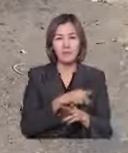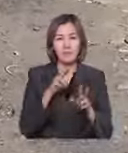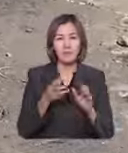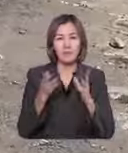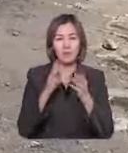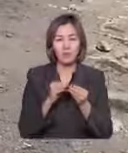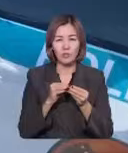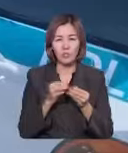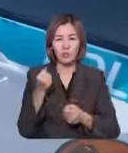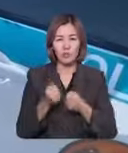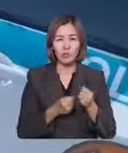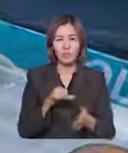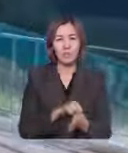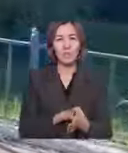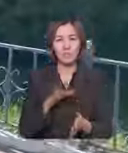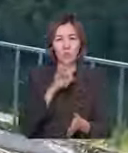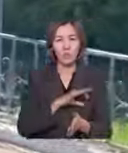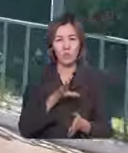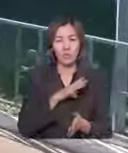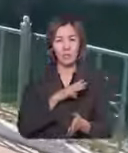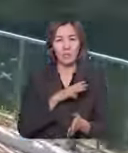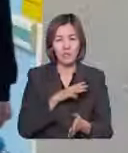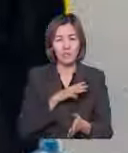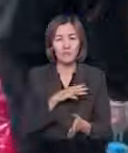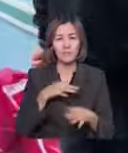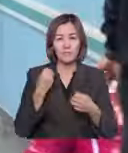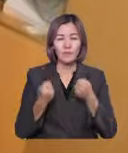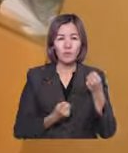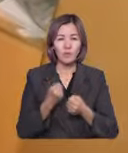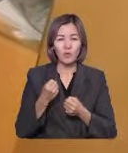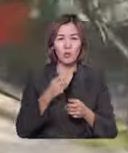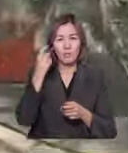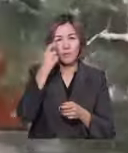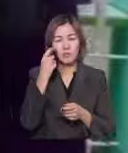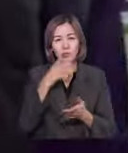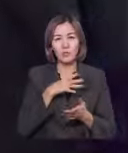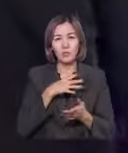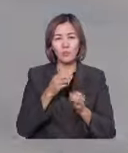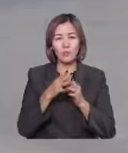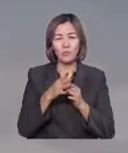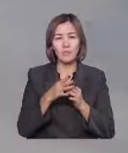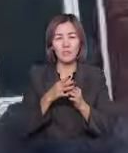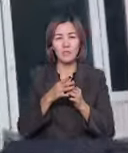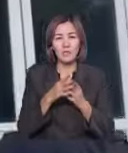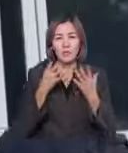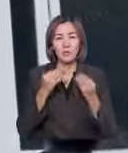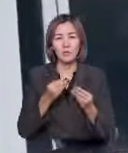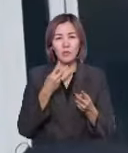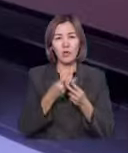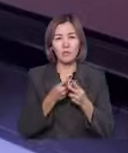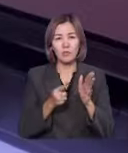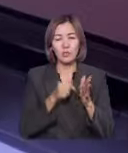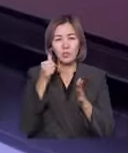сараптама қорытындысы бойынша жүргізушінің есірткі қолданғаны анықталды. Көлік құралын мас күйде басқарғаны үшін 15 тәулікке қамауға алынып, 7